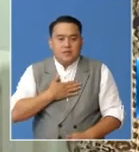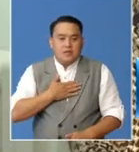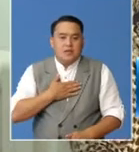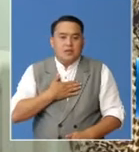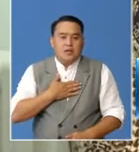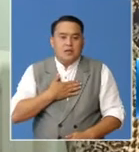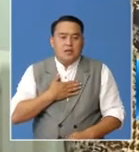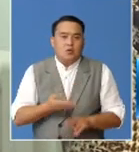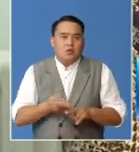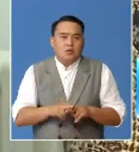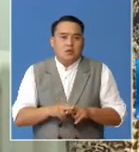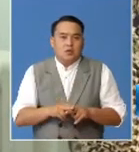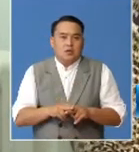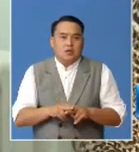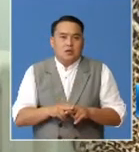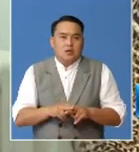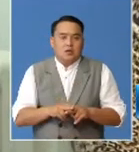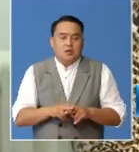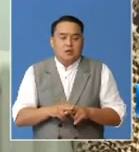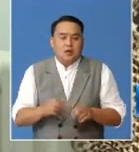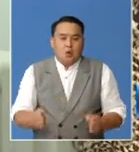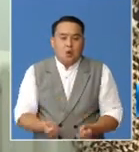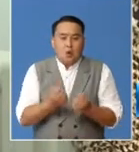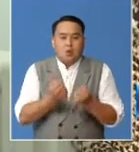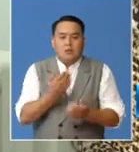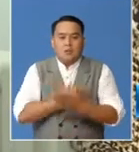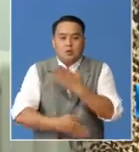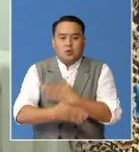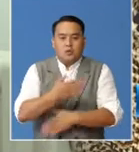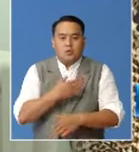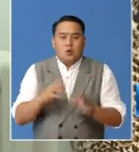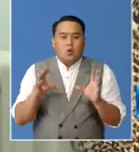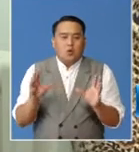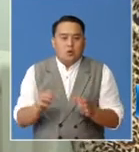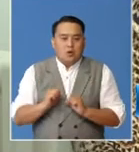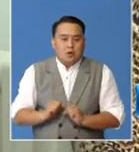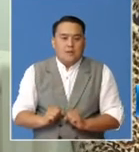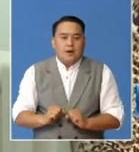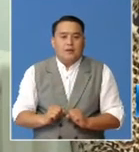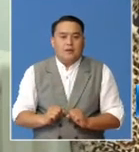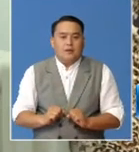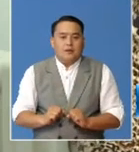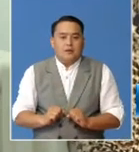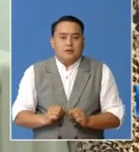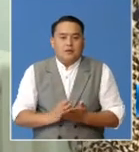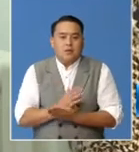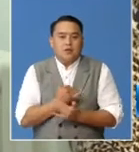рахмет, өстіп бізді қолдап, мүгедектерді қорғап осындай кішкене болса да